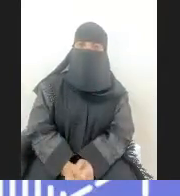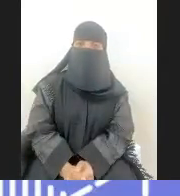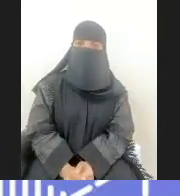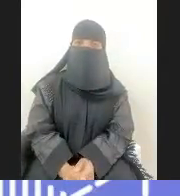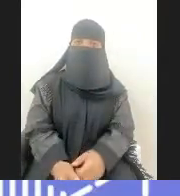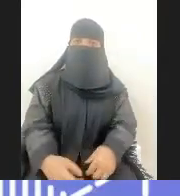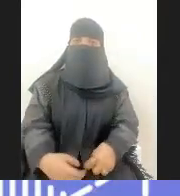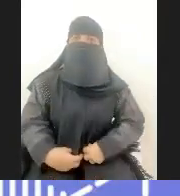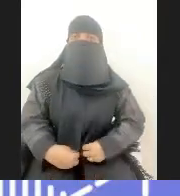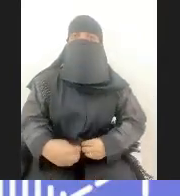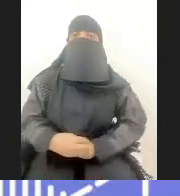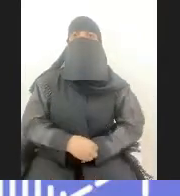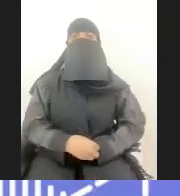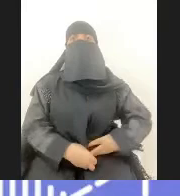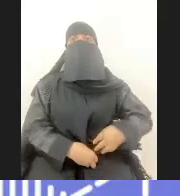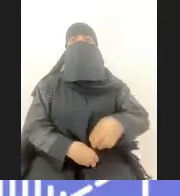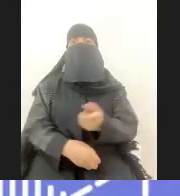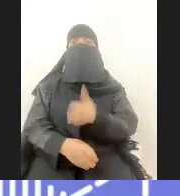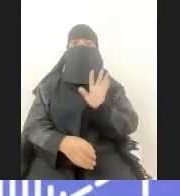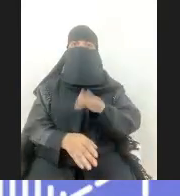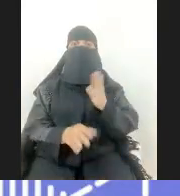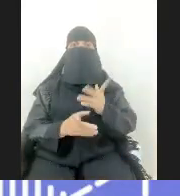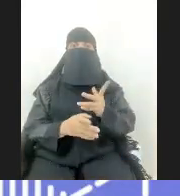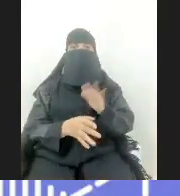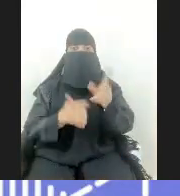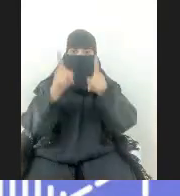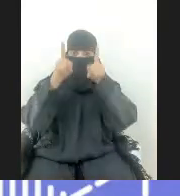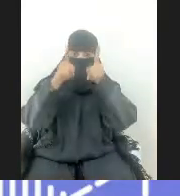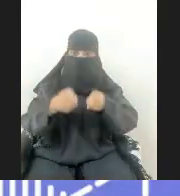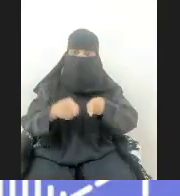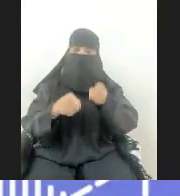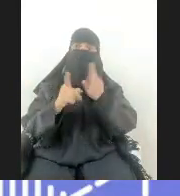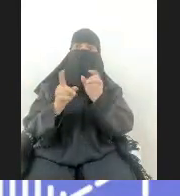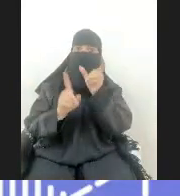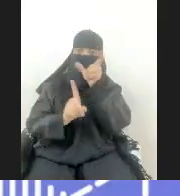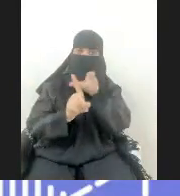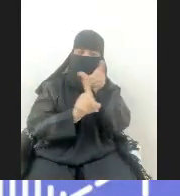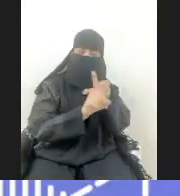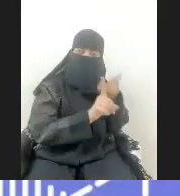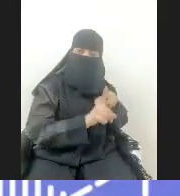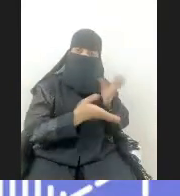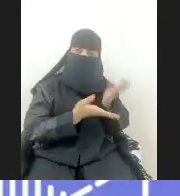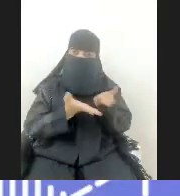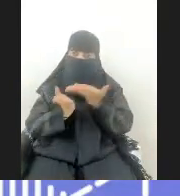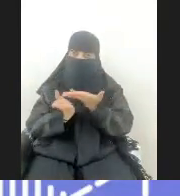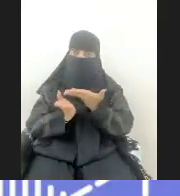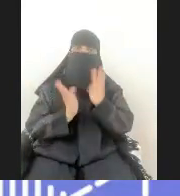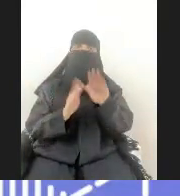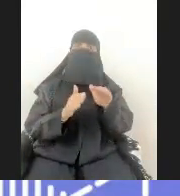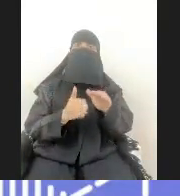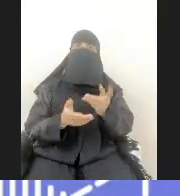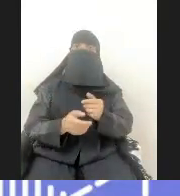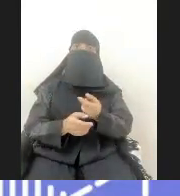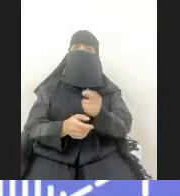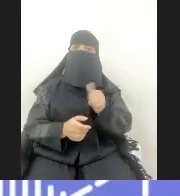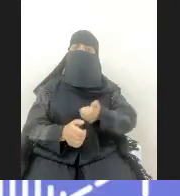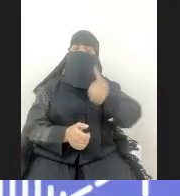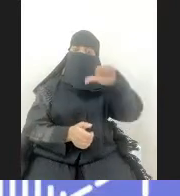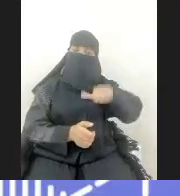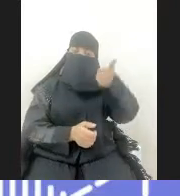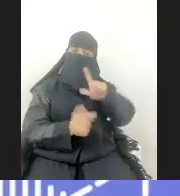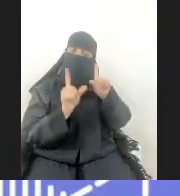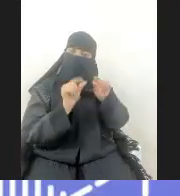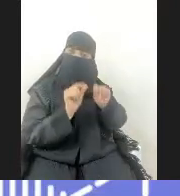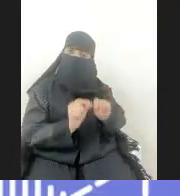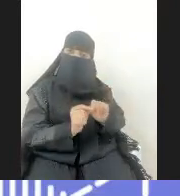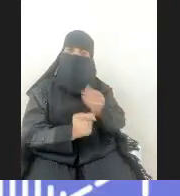وأصداء حتى حضورنا الكرام أصداءهم يعني نالت إعجاب الكثير ولله الحمد. اسمحوا